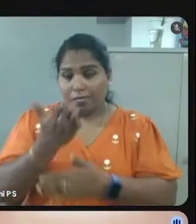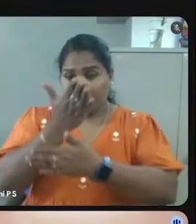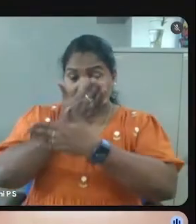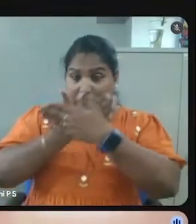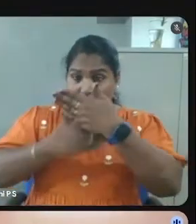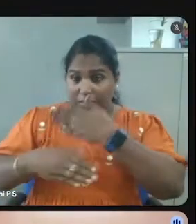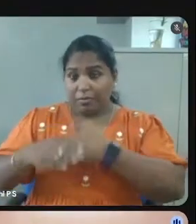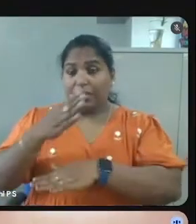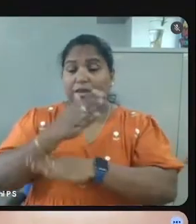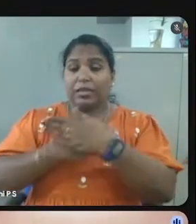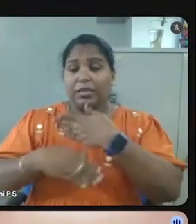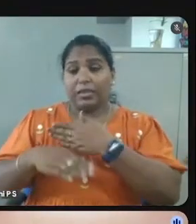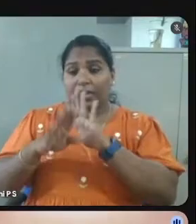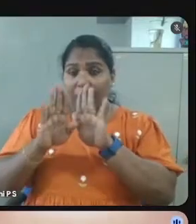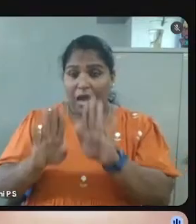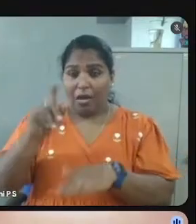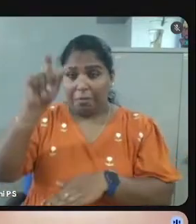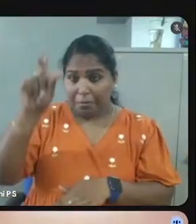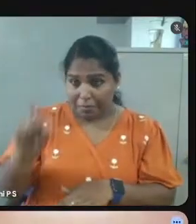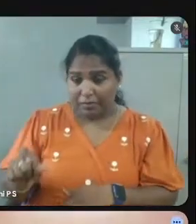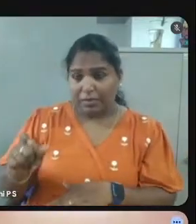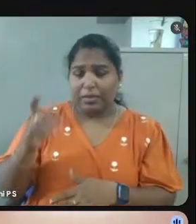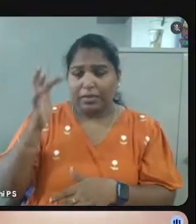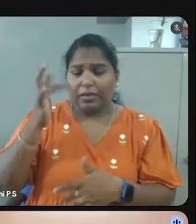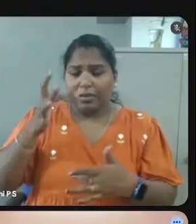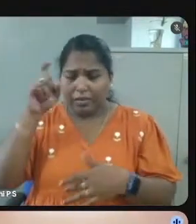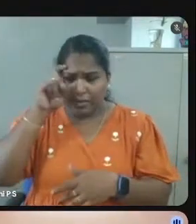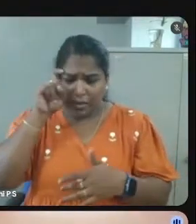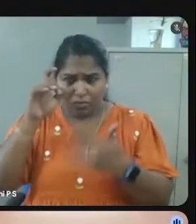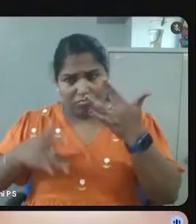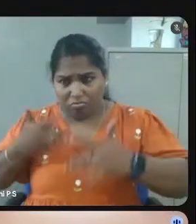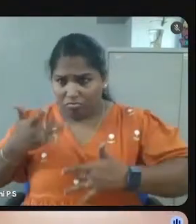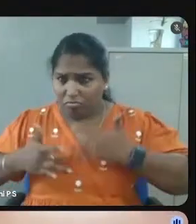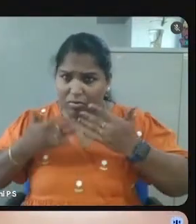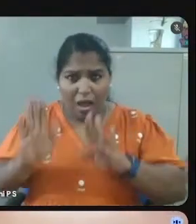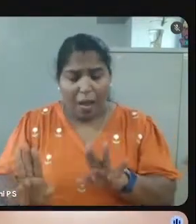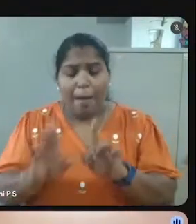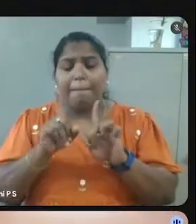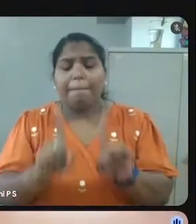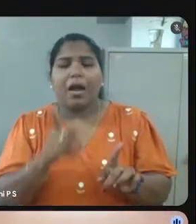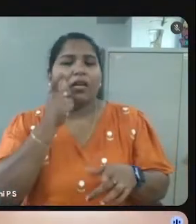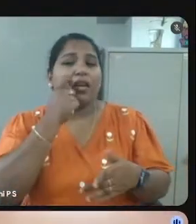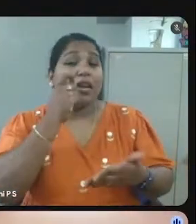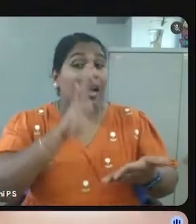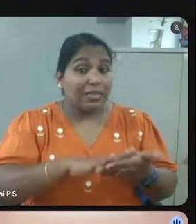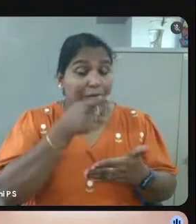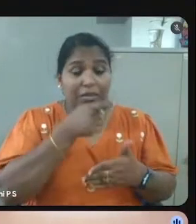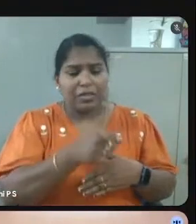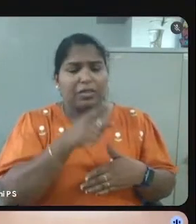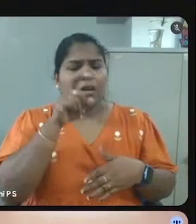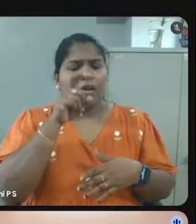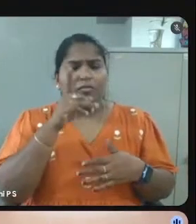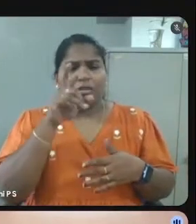ഡിസബിലിറ്റിയിലുള്ള വ്യക്തിക്ക് സെക്ഷുവൽ ആഗ്രഹം ഒരു ലിബിഡോ ഉണ്ട്. അതിന്റെ പാർട്ട്നേഴ്സ്ക്ക് അതിനെ കുറിച്ച് ഒരു അട്രാക്ഷനും